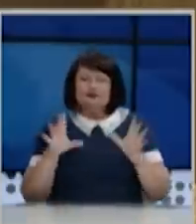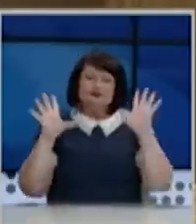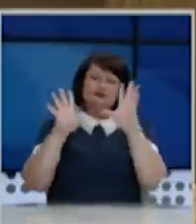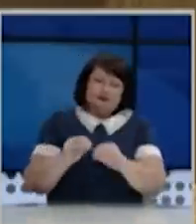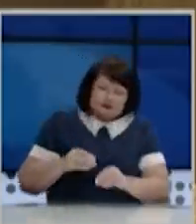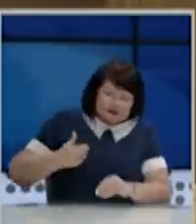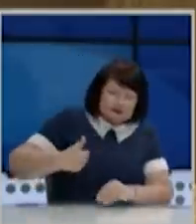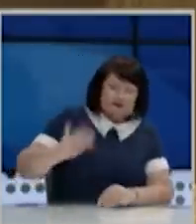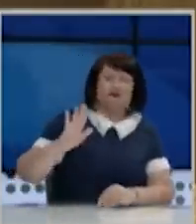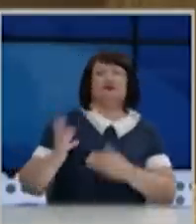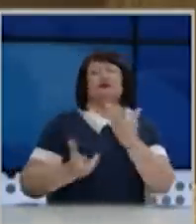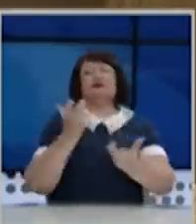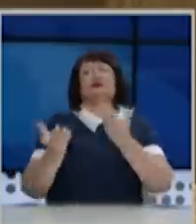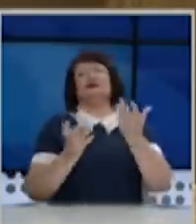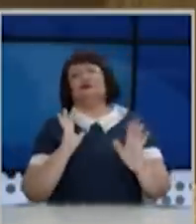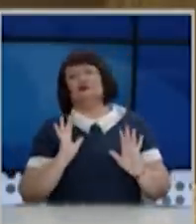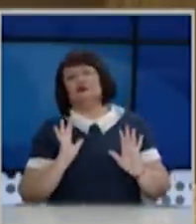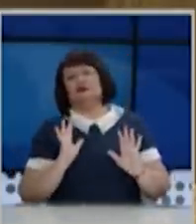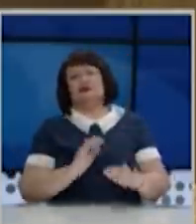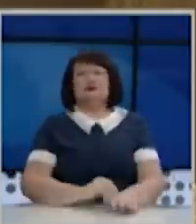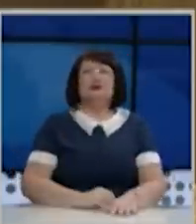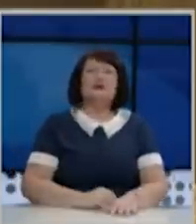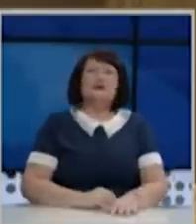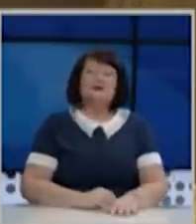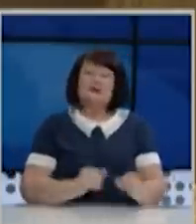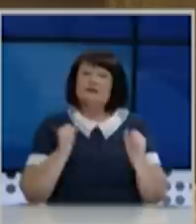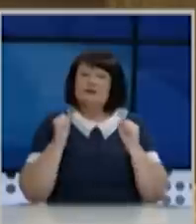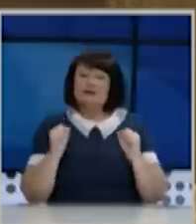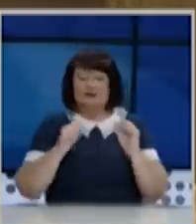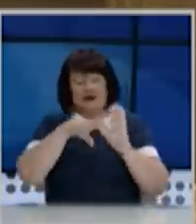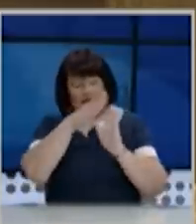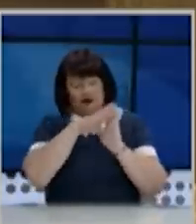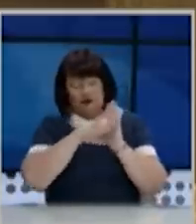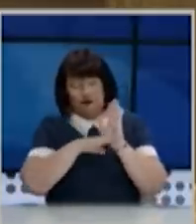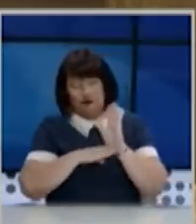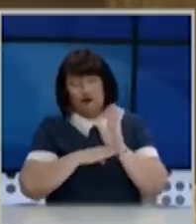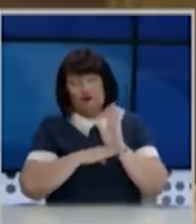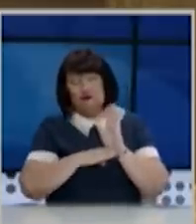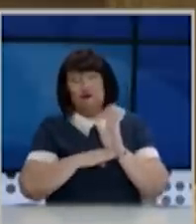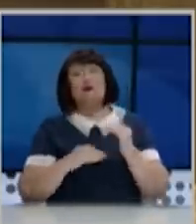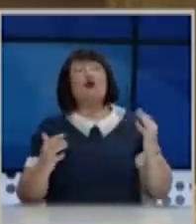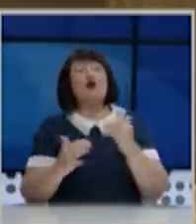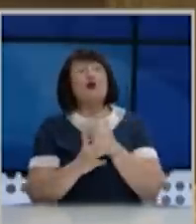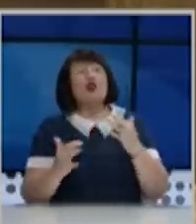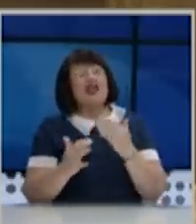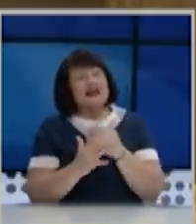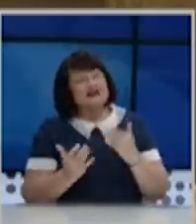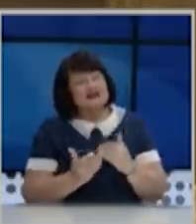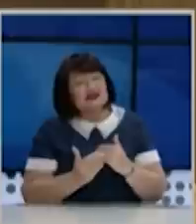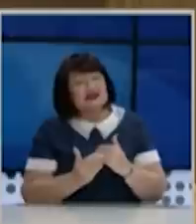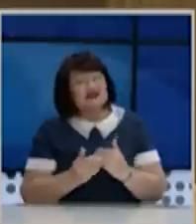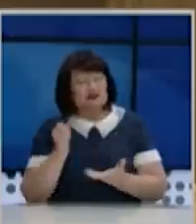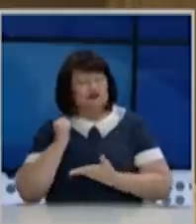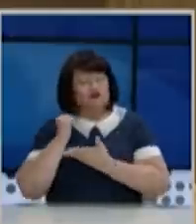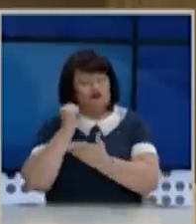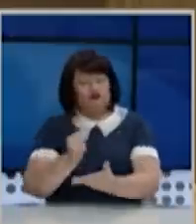ξεσπάσει. Σημαίνει εξασφάλιση προϋποθέσεων υλοποίησης με γενναία